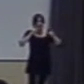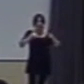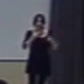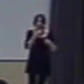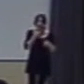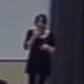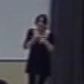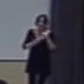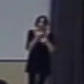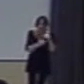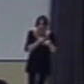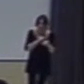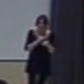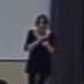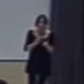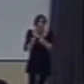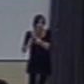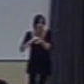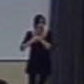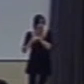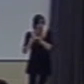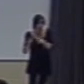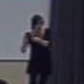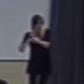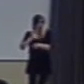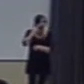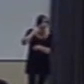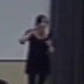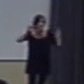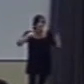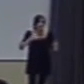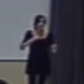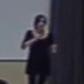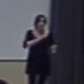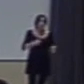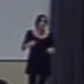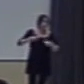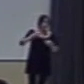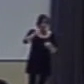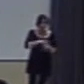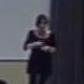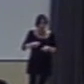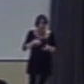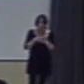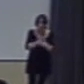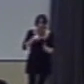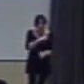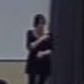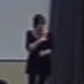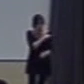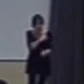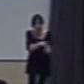que també aquí hi ha aquesta voluntat de dotar de futur el premi, perquè ens sembla que és un premi que té una història, però que sobretot estem